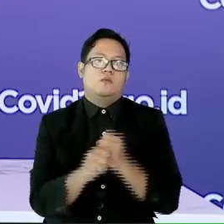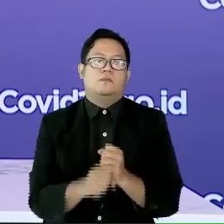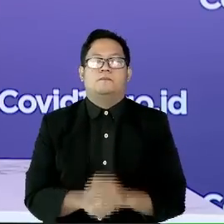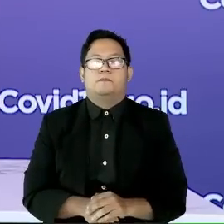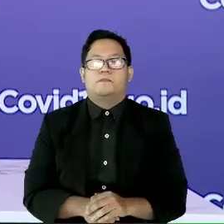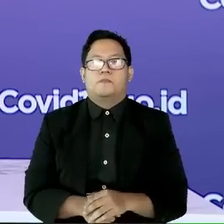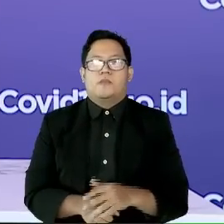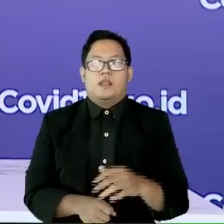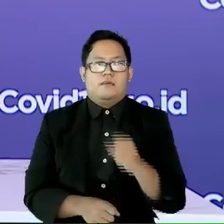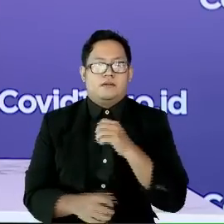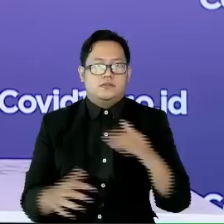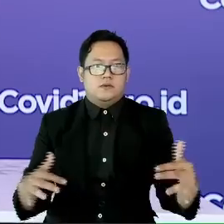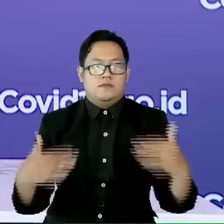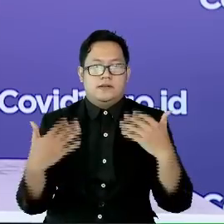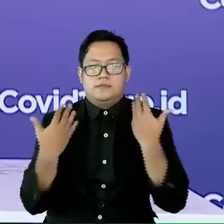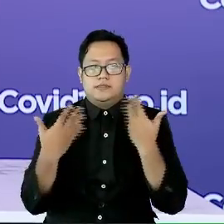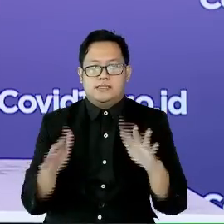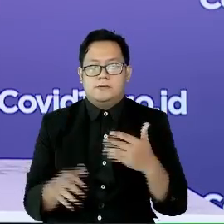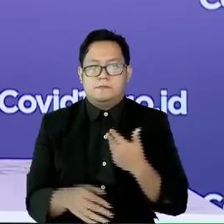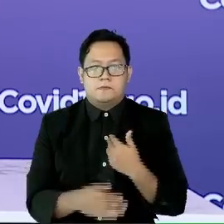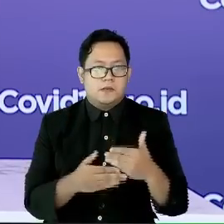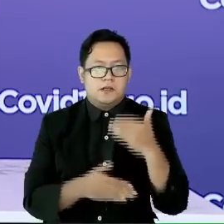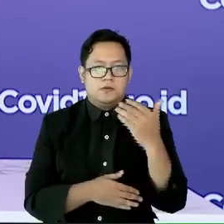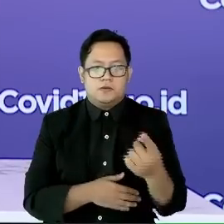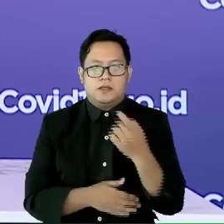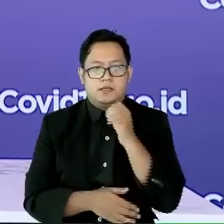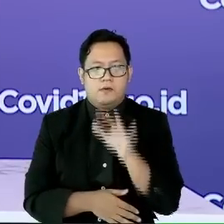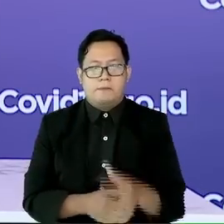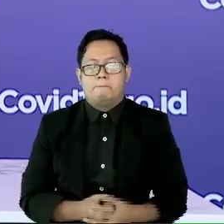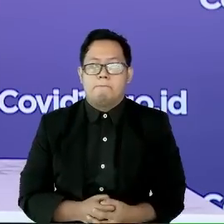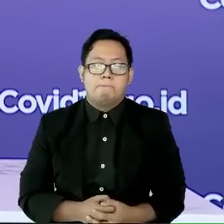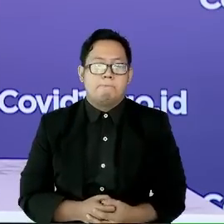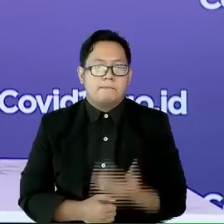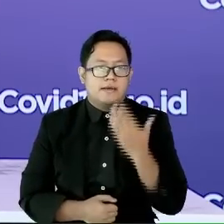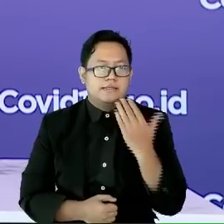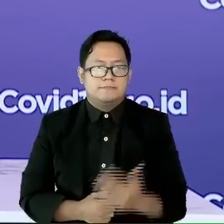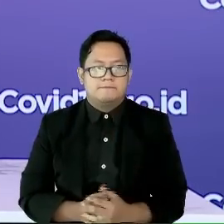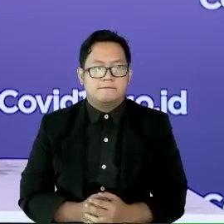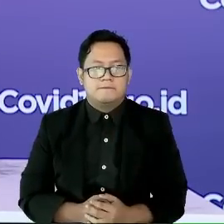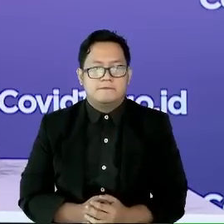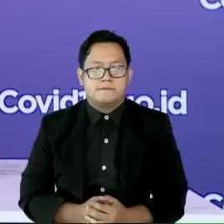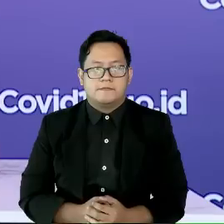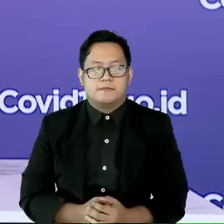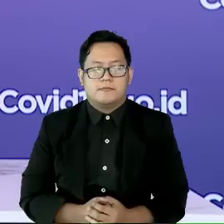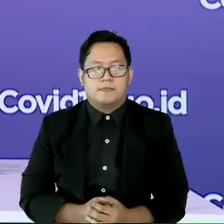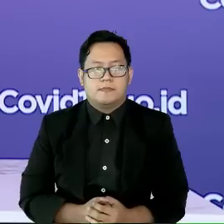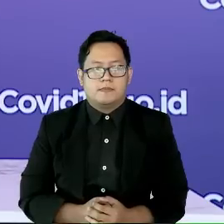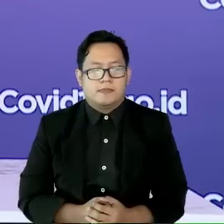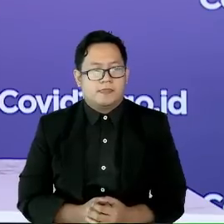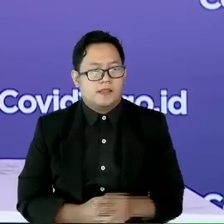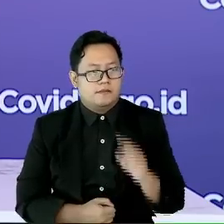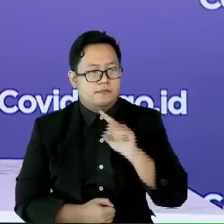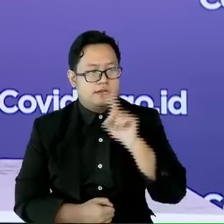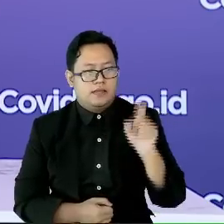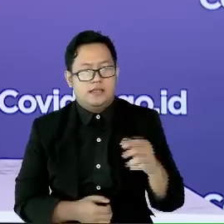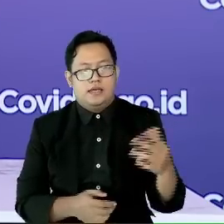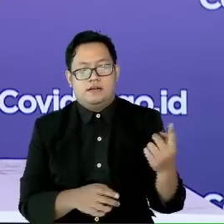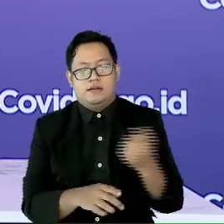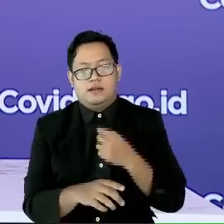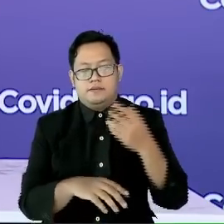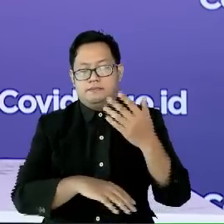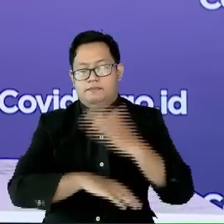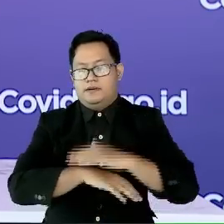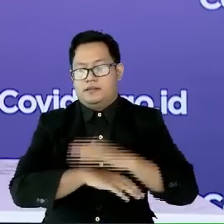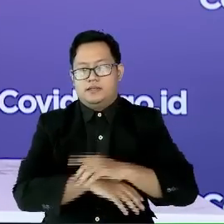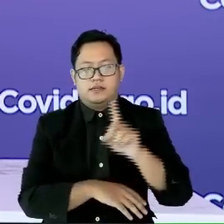pada hari ini. Saya lanjutkan dengan sesi tanya jawab media. Terima kasih. Pertanyaan dari